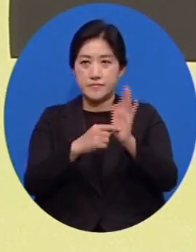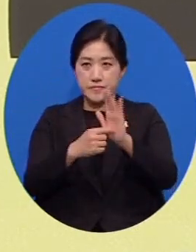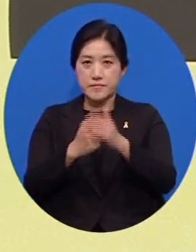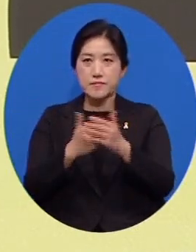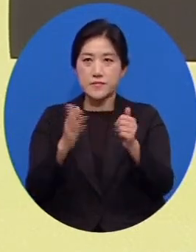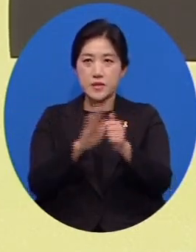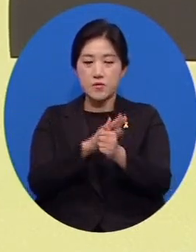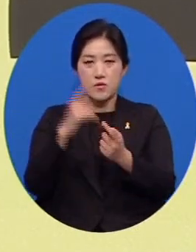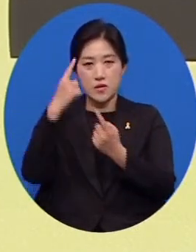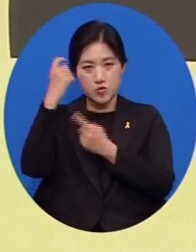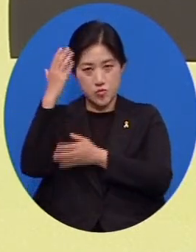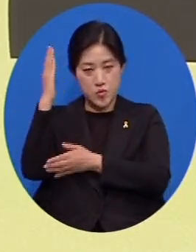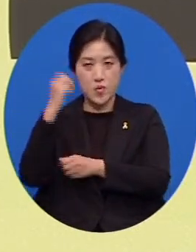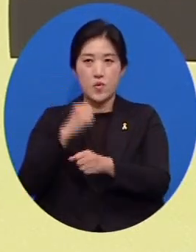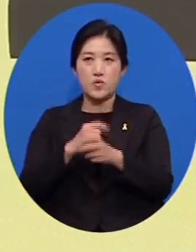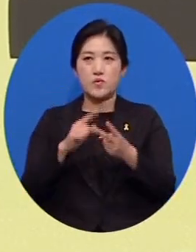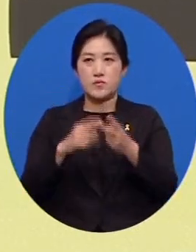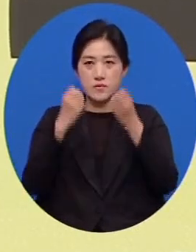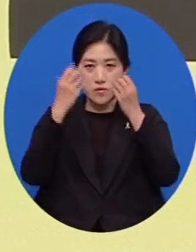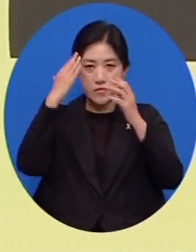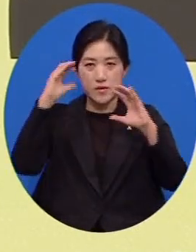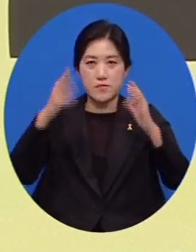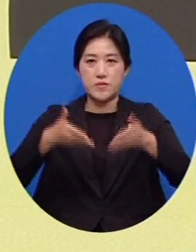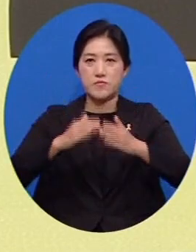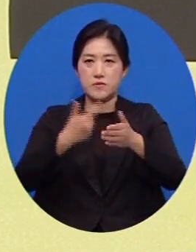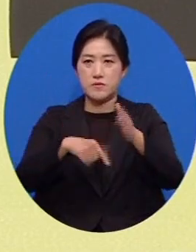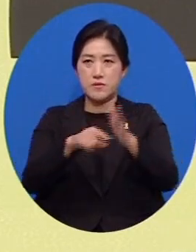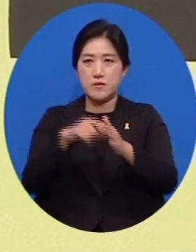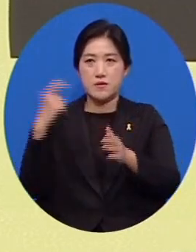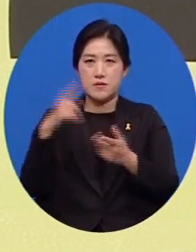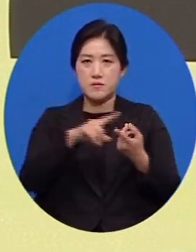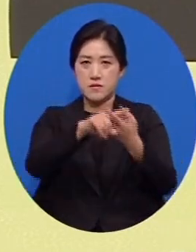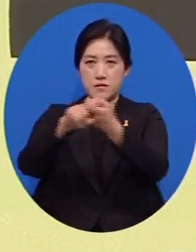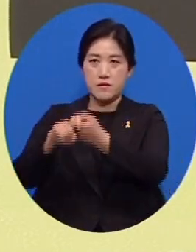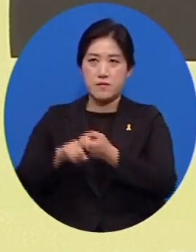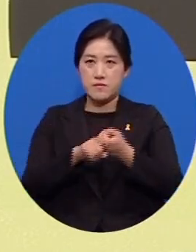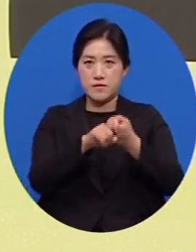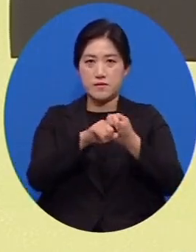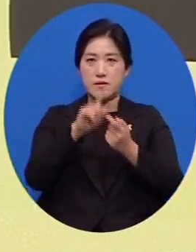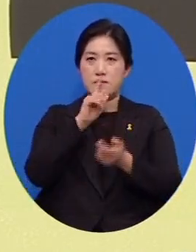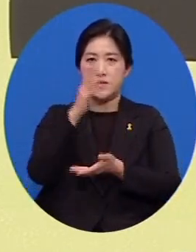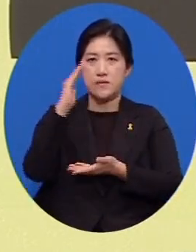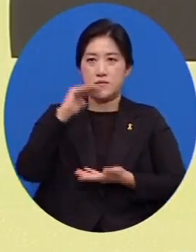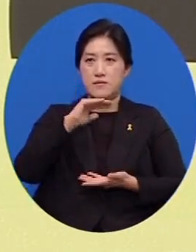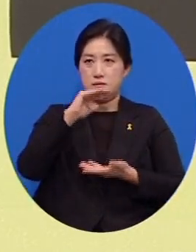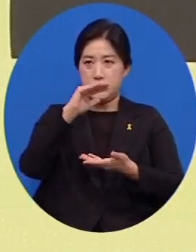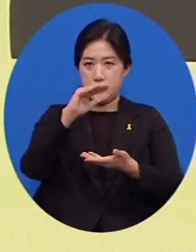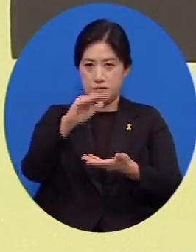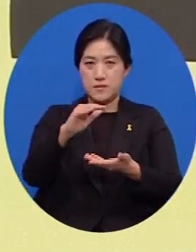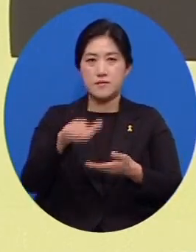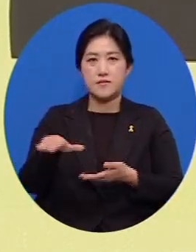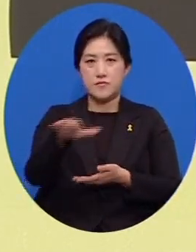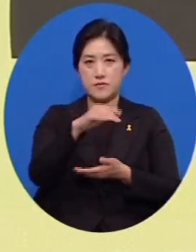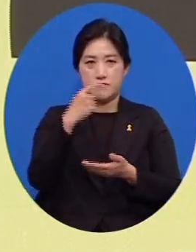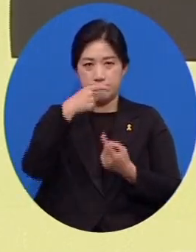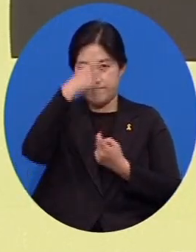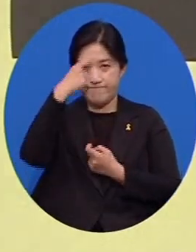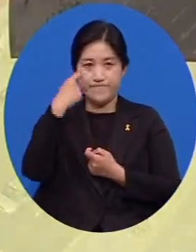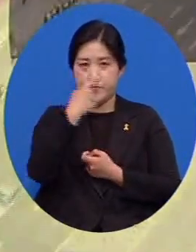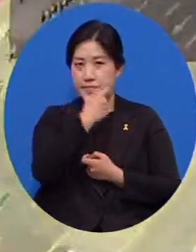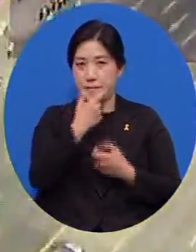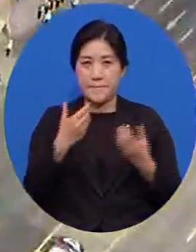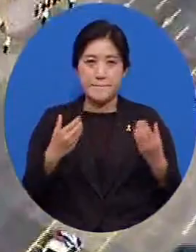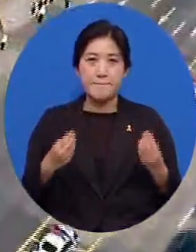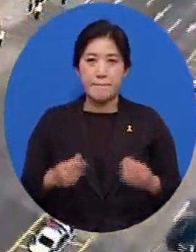위로와 추모뿐만 아니라 새로운 대한민국을 위한 강력한 연대와 메시지를 우리는 확인했습니다.